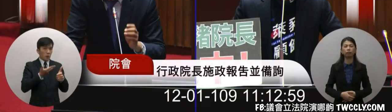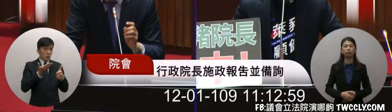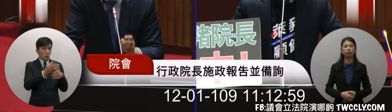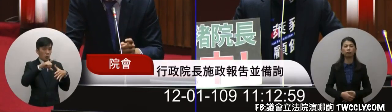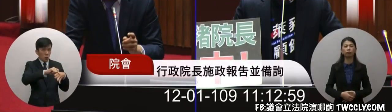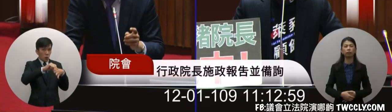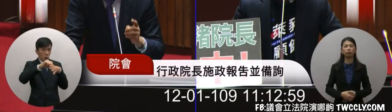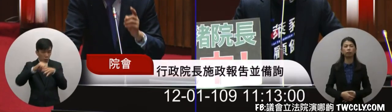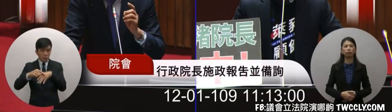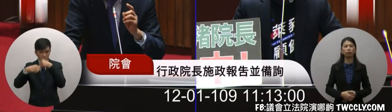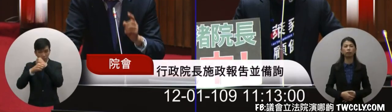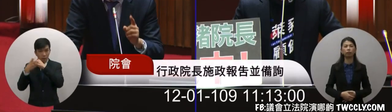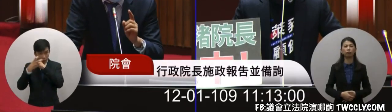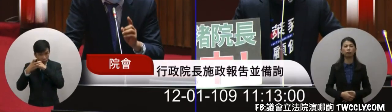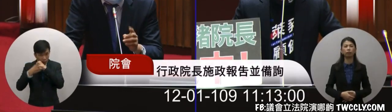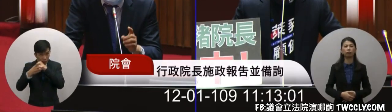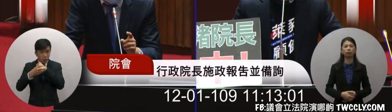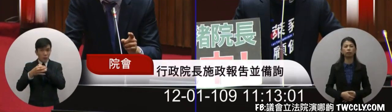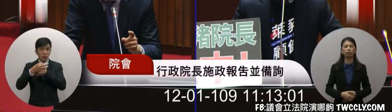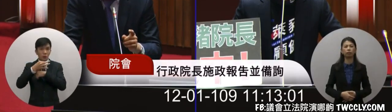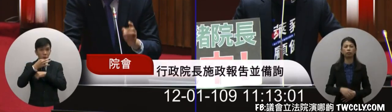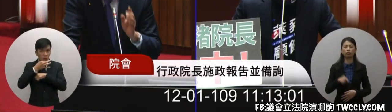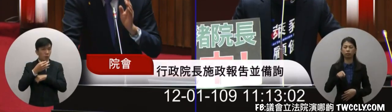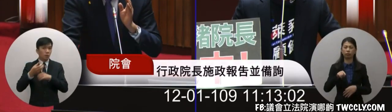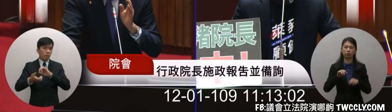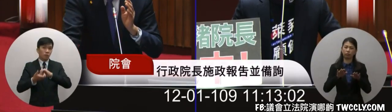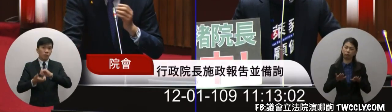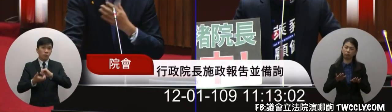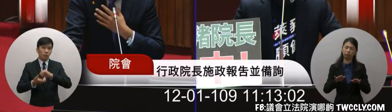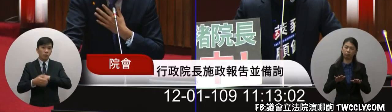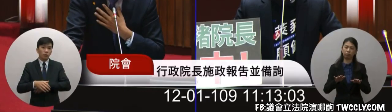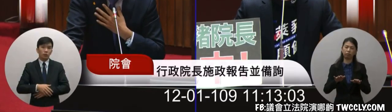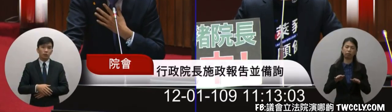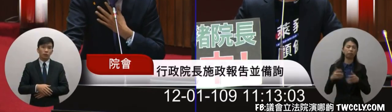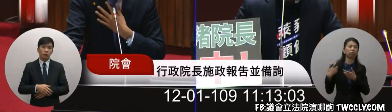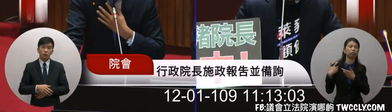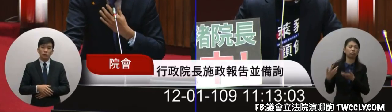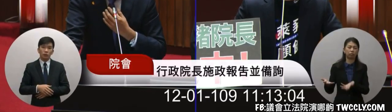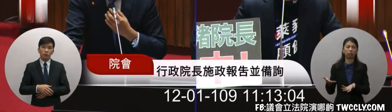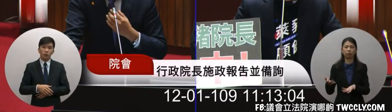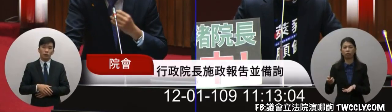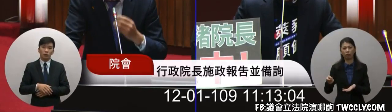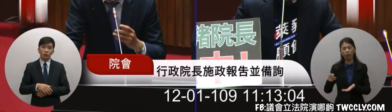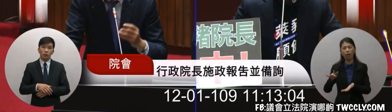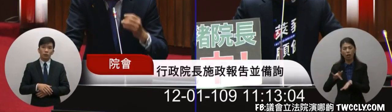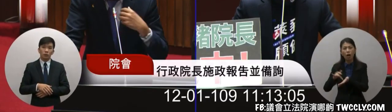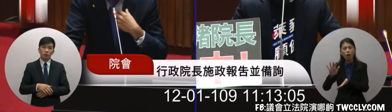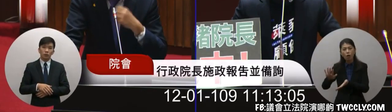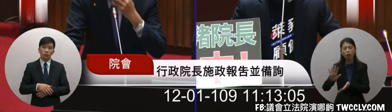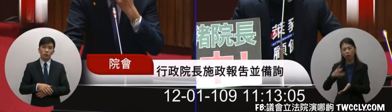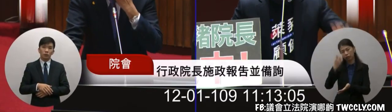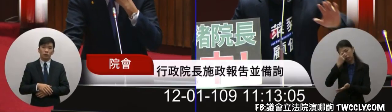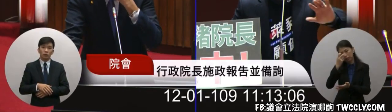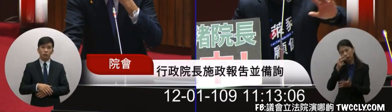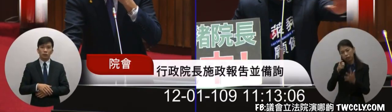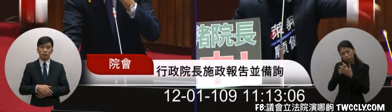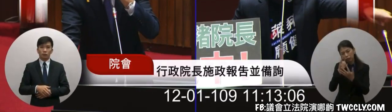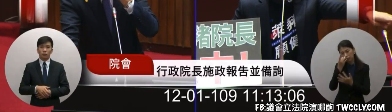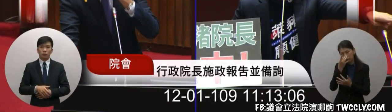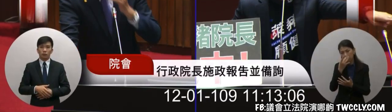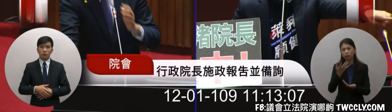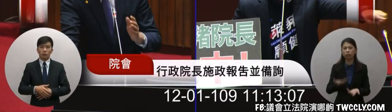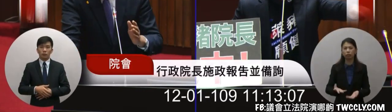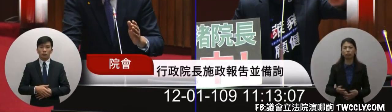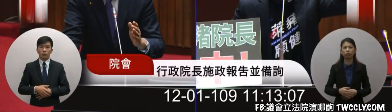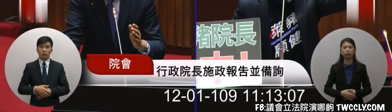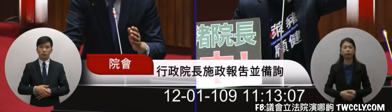谓的安全容许量。 所以现在您又要怪是说是人家有用，只是没有检查出来。这是我们农委会主委要跟大卖场说